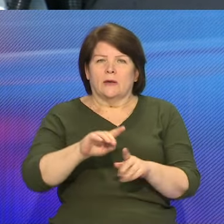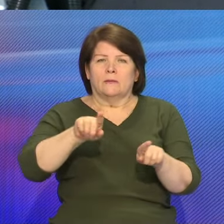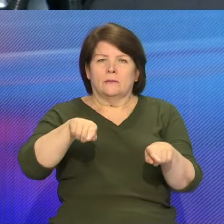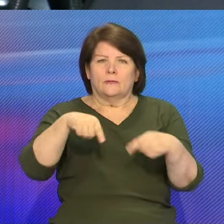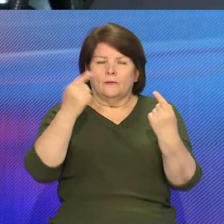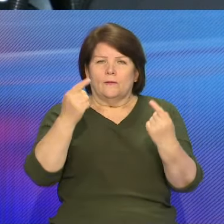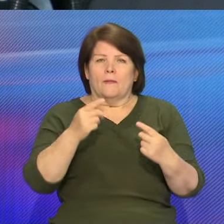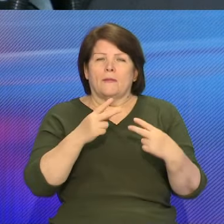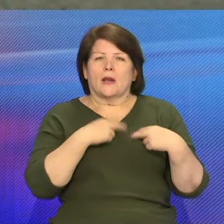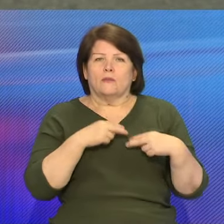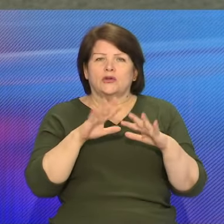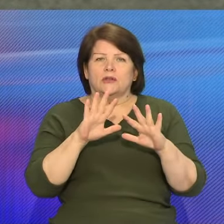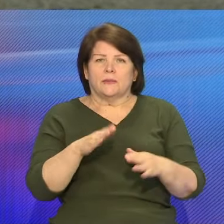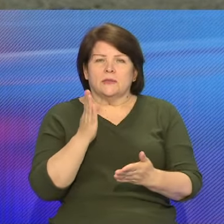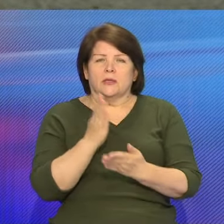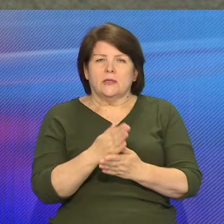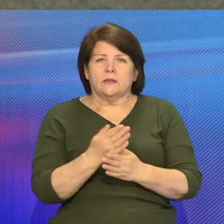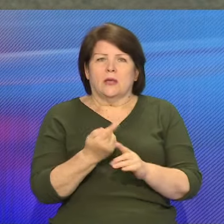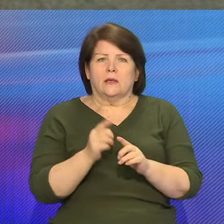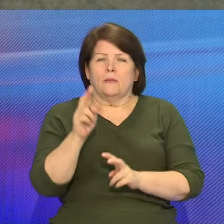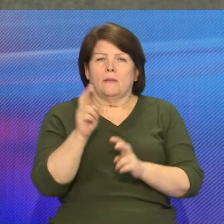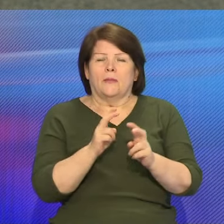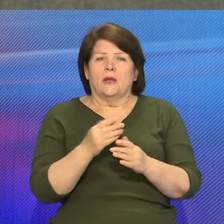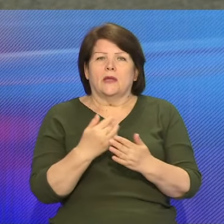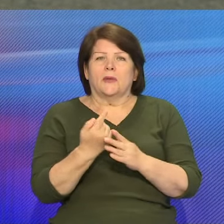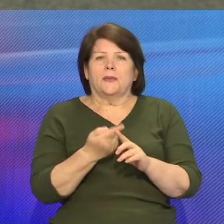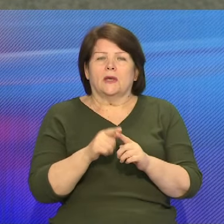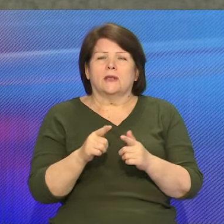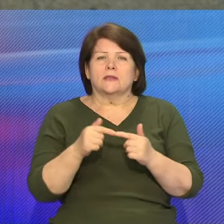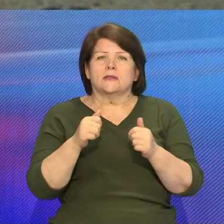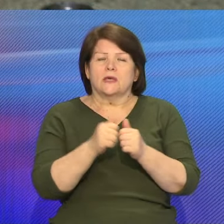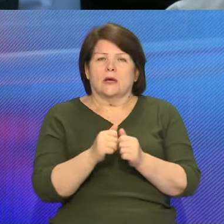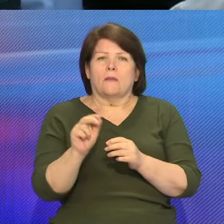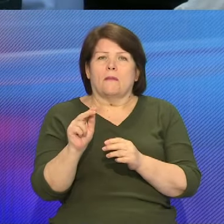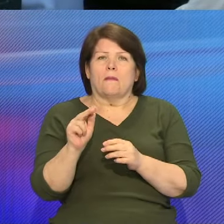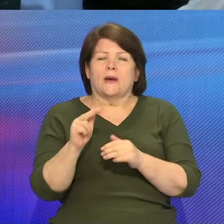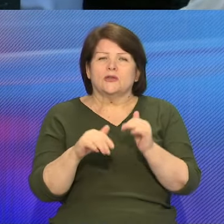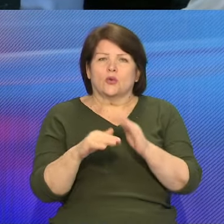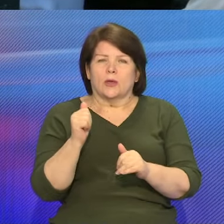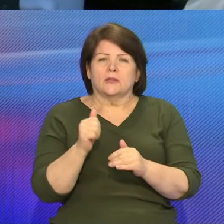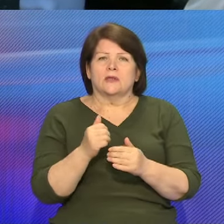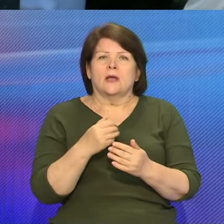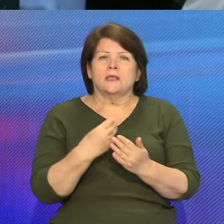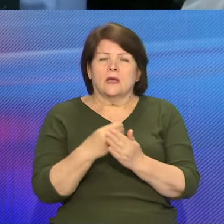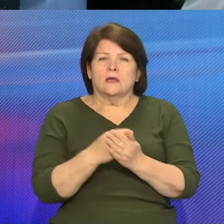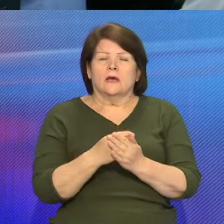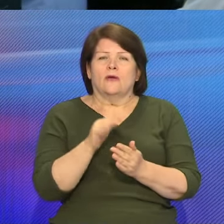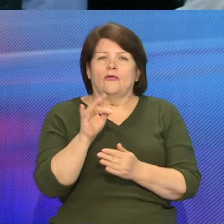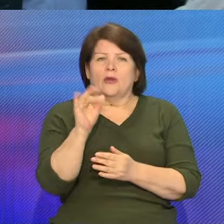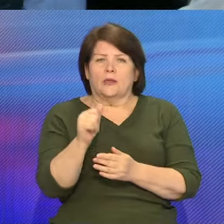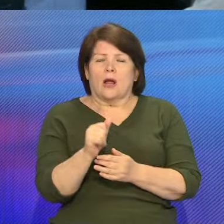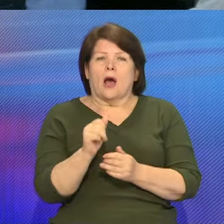месцаў ёсць і на дадзеным прадпрыемстве. Да прыкладу, гэты цэх пабудаваны за сродкі фільтра, а сучаснае абсталяванне закуплена ў